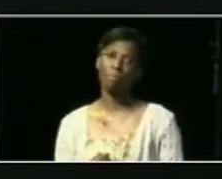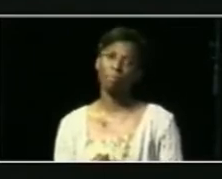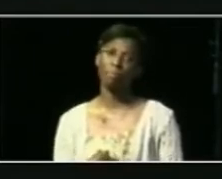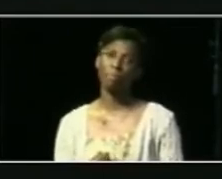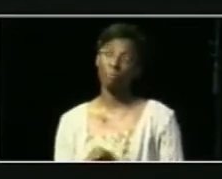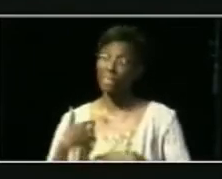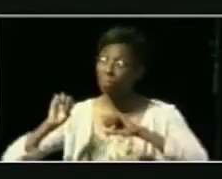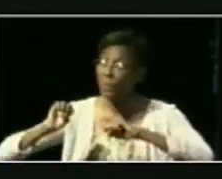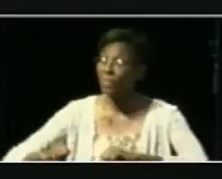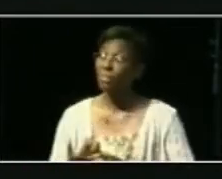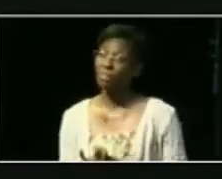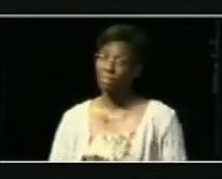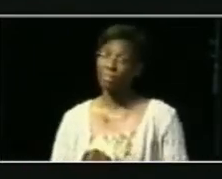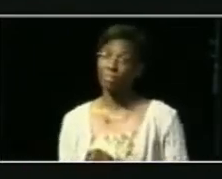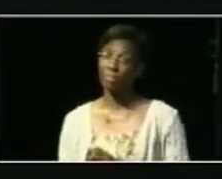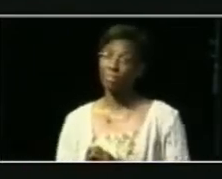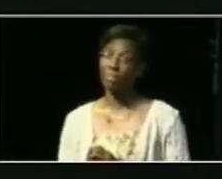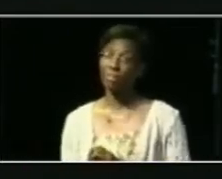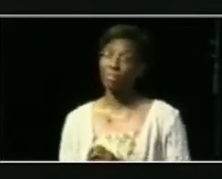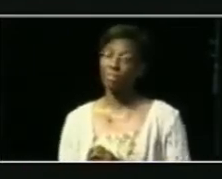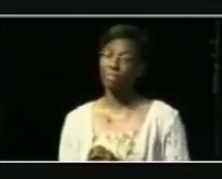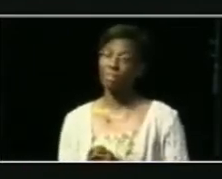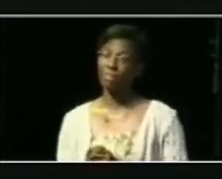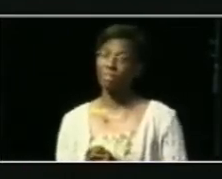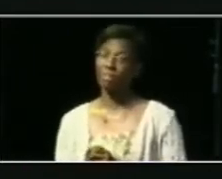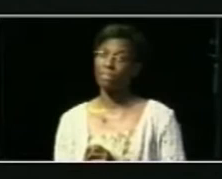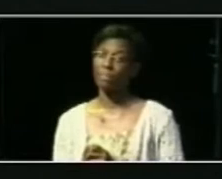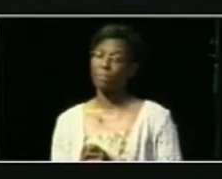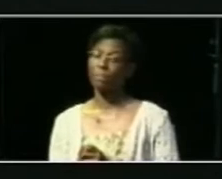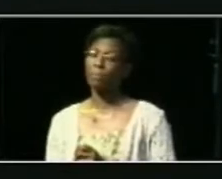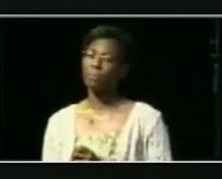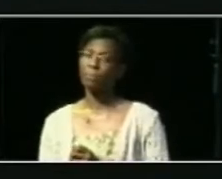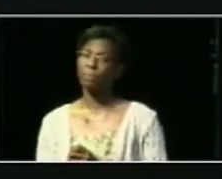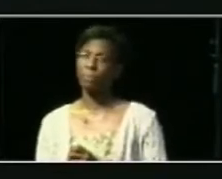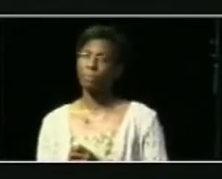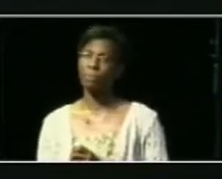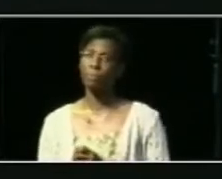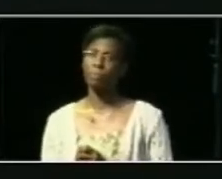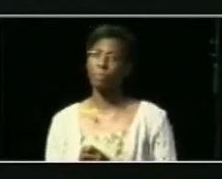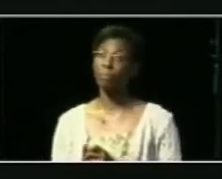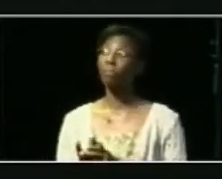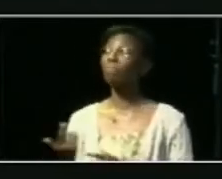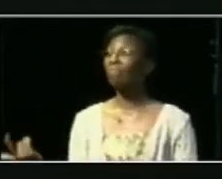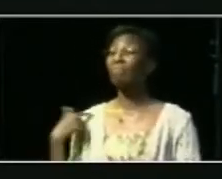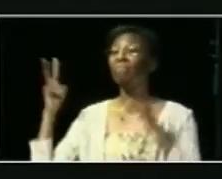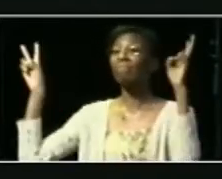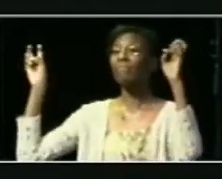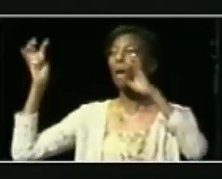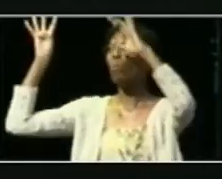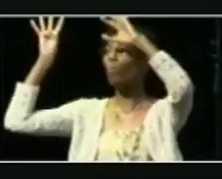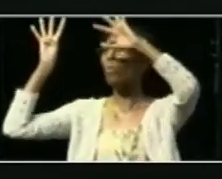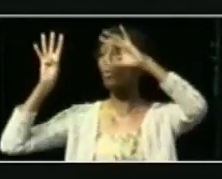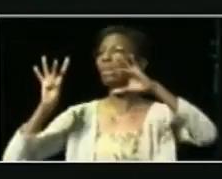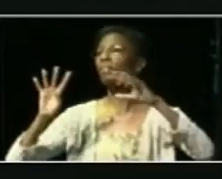It's possible. C'est possible. That the latter rain can fall soon. La pluie de l'arrière-saison peut se répandre sur